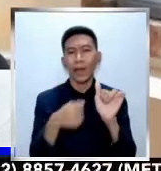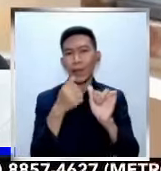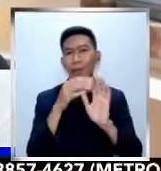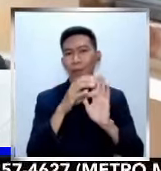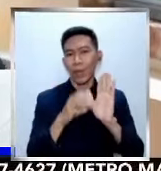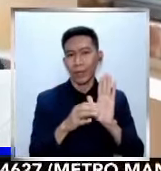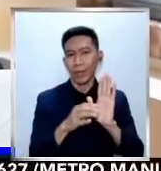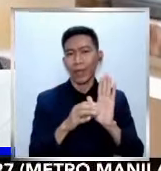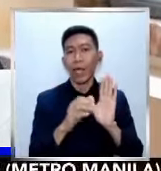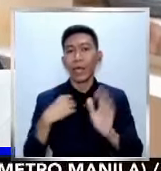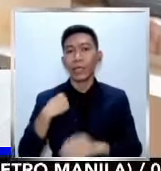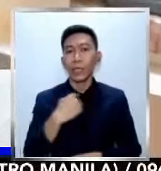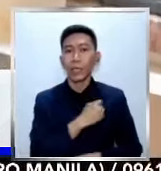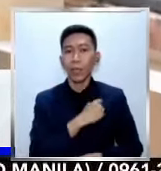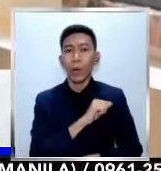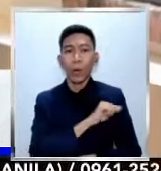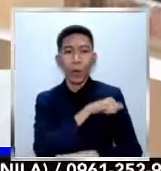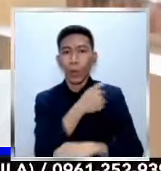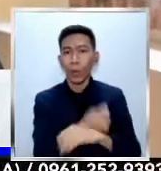ay nanggagaling sa Konstitusyon.